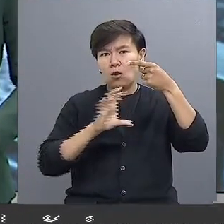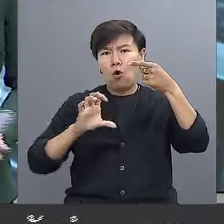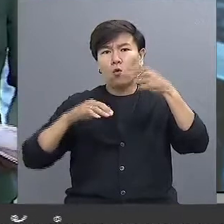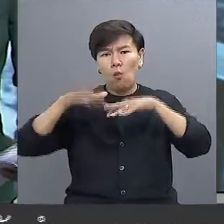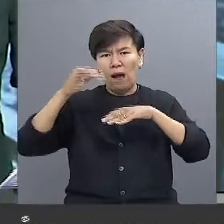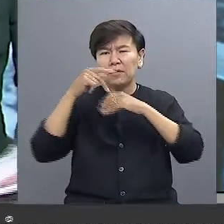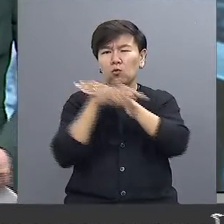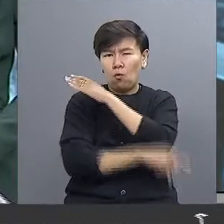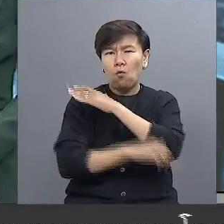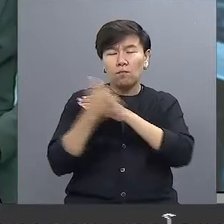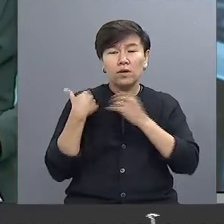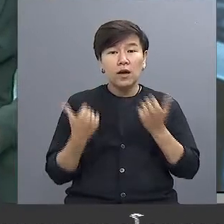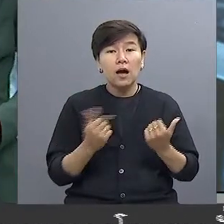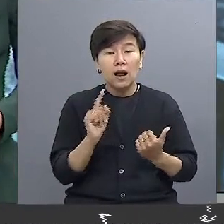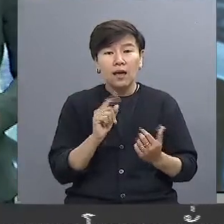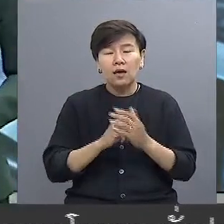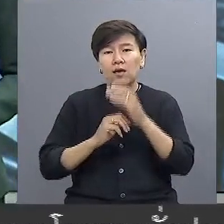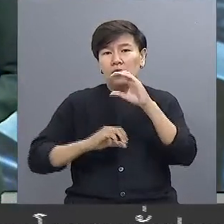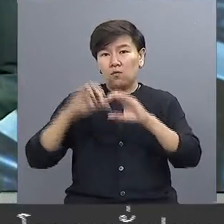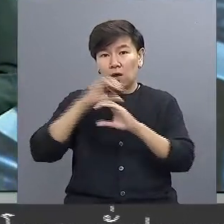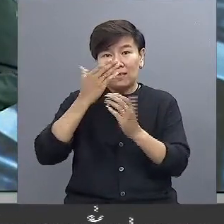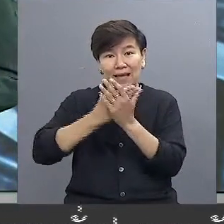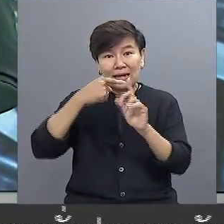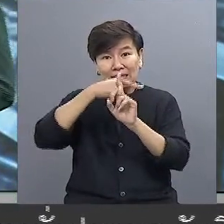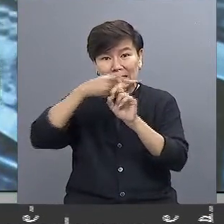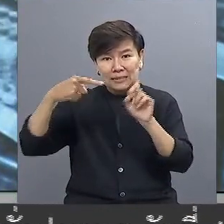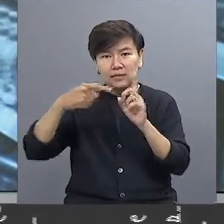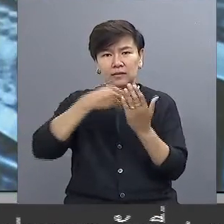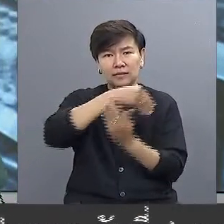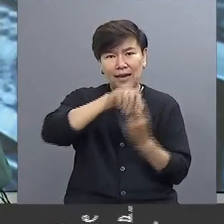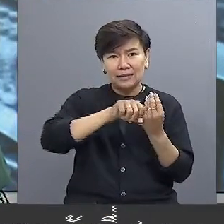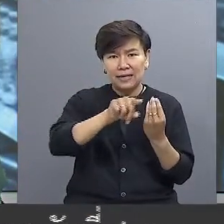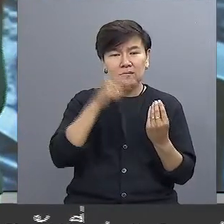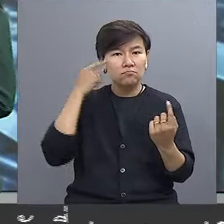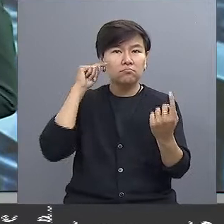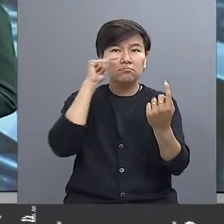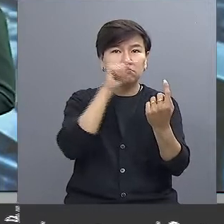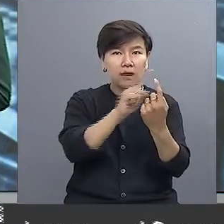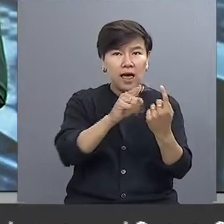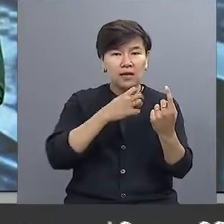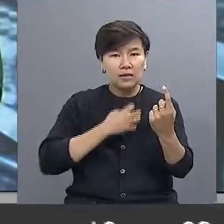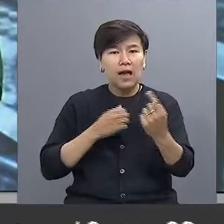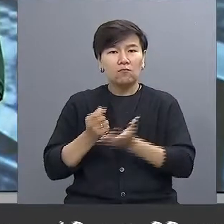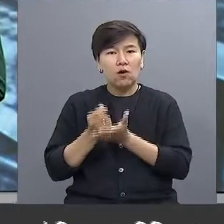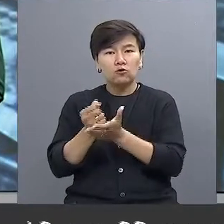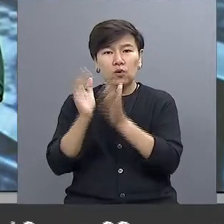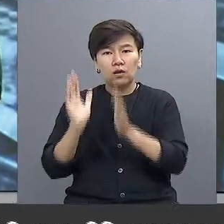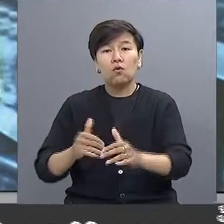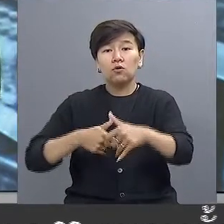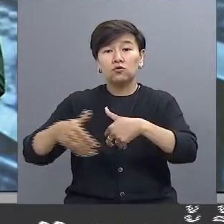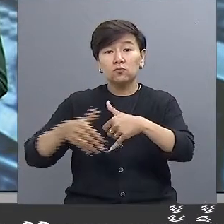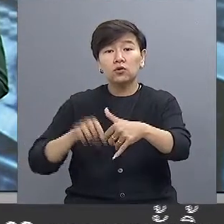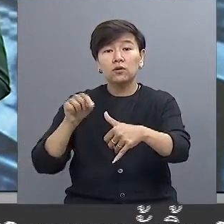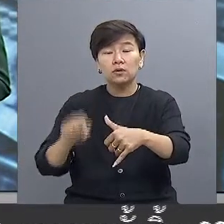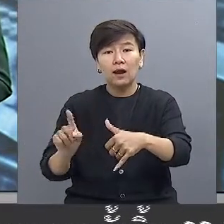ก็เหมือนกันค่ะเครื่องๆคนละครึ่งเป็นโครงการเศรษฐกิจที่มีเป้าหมายต้องการจะช่วยเหลือประชาชนในการช่วย